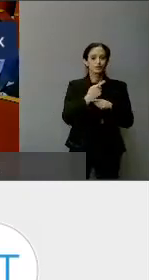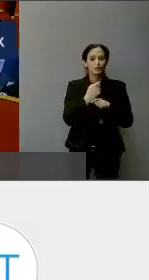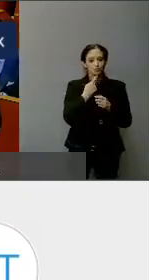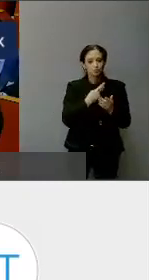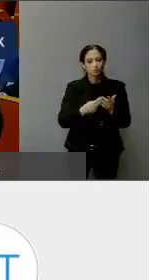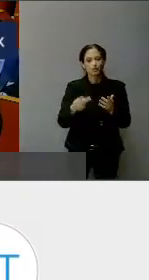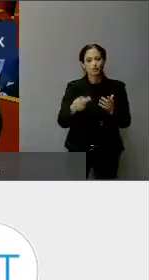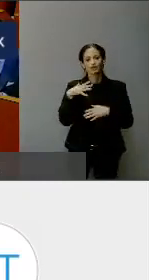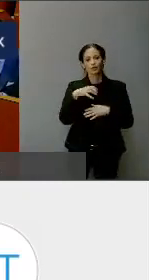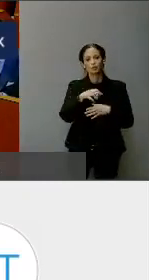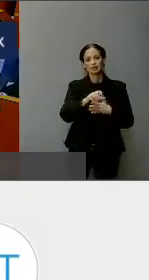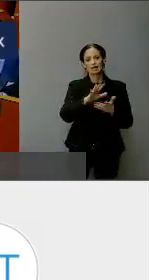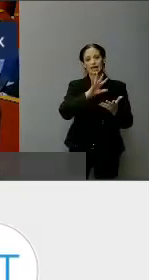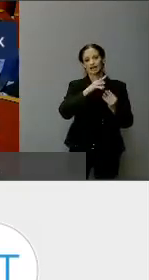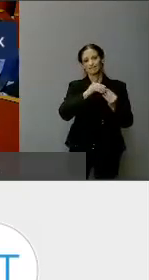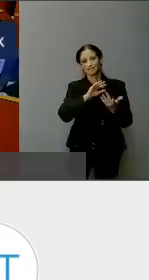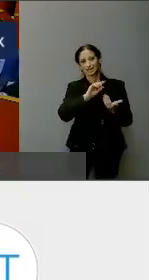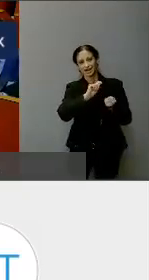difficile